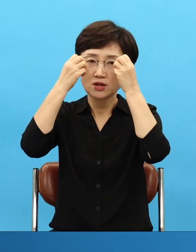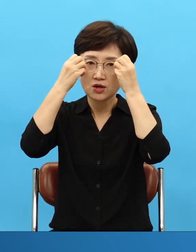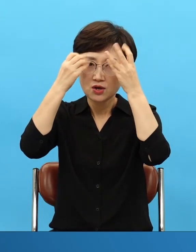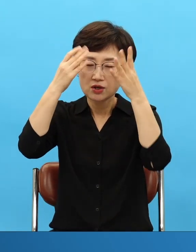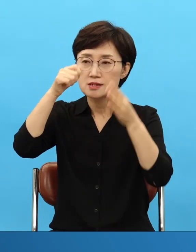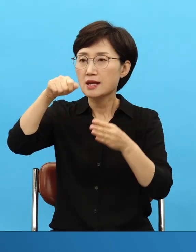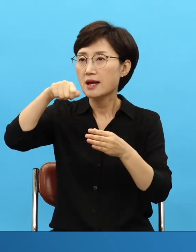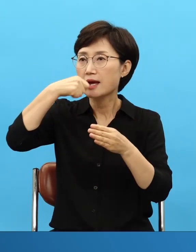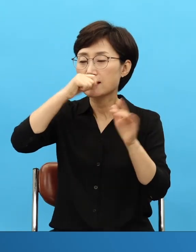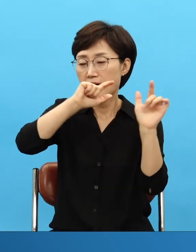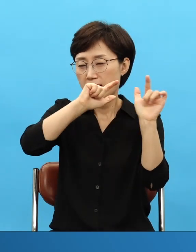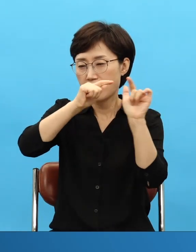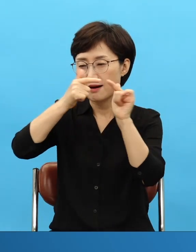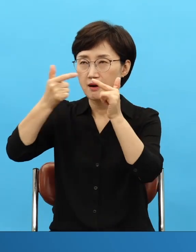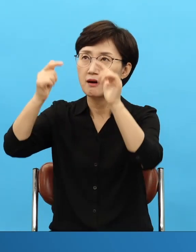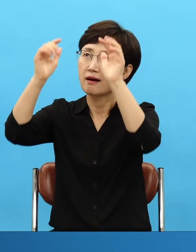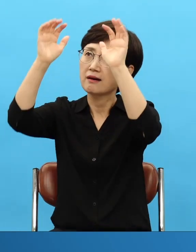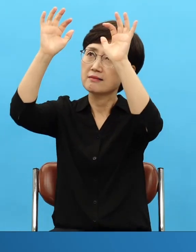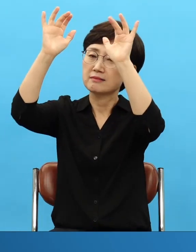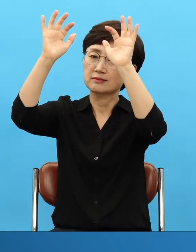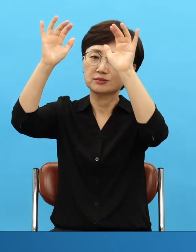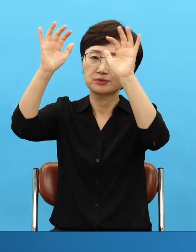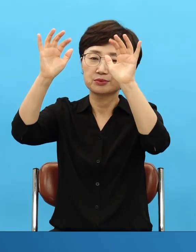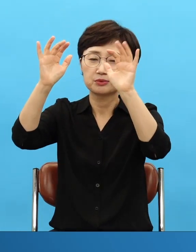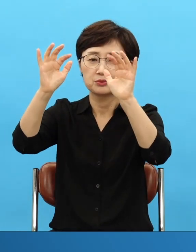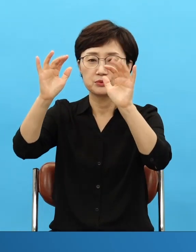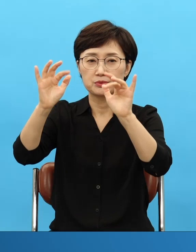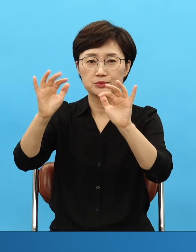하늘에서 새 양식